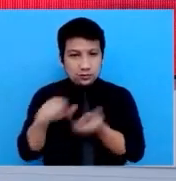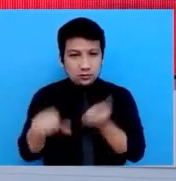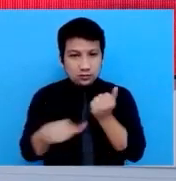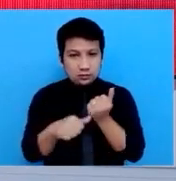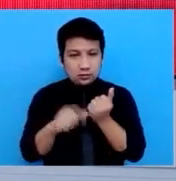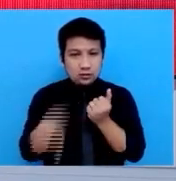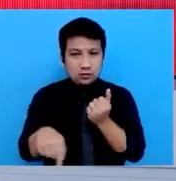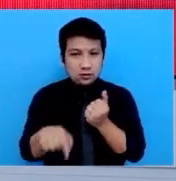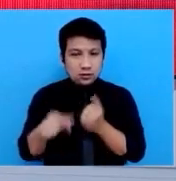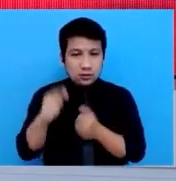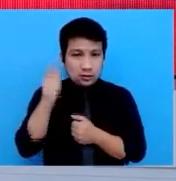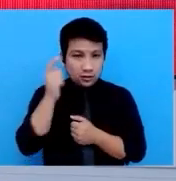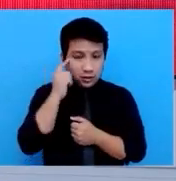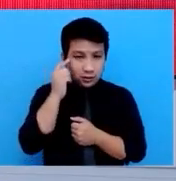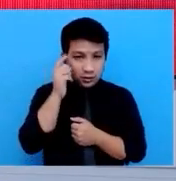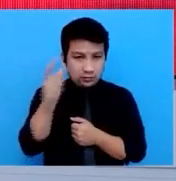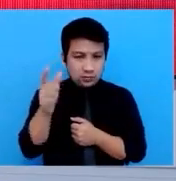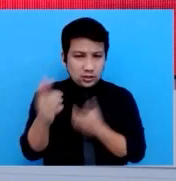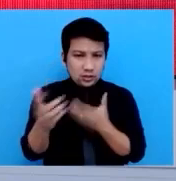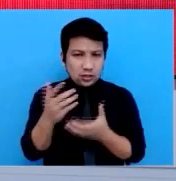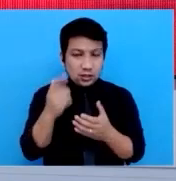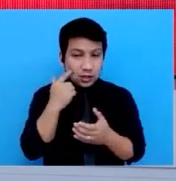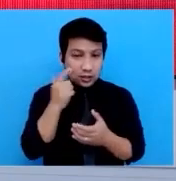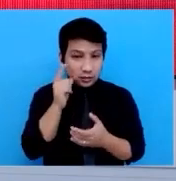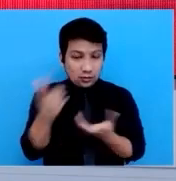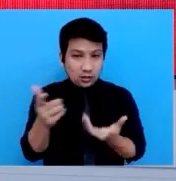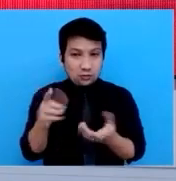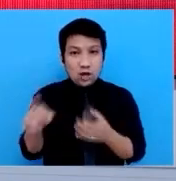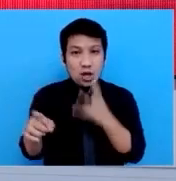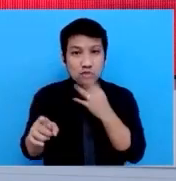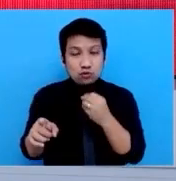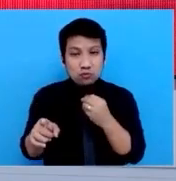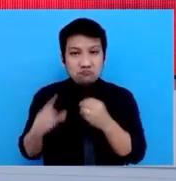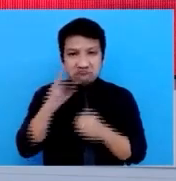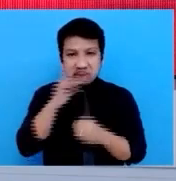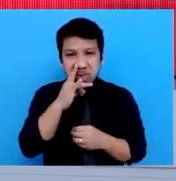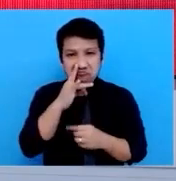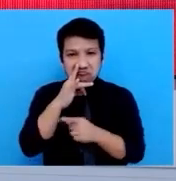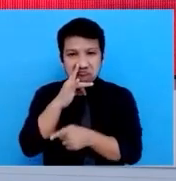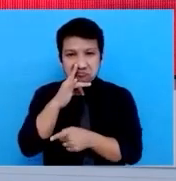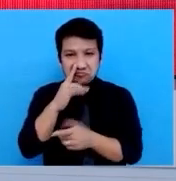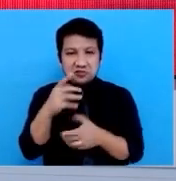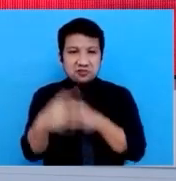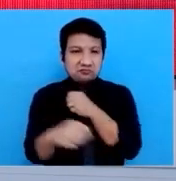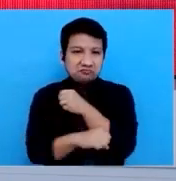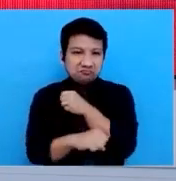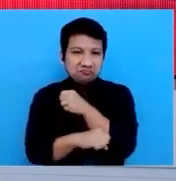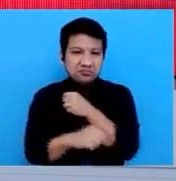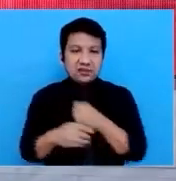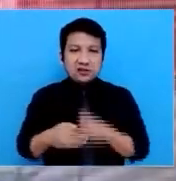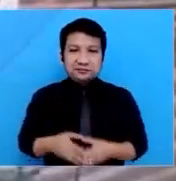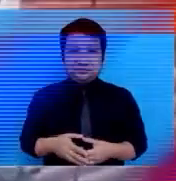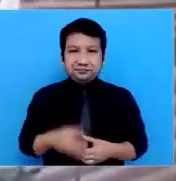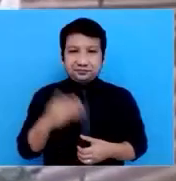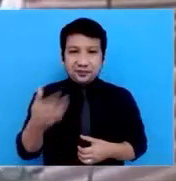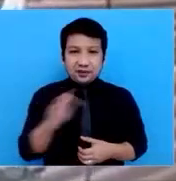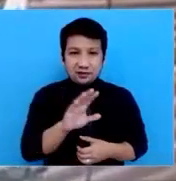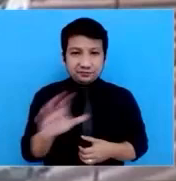Goddess Libiran. Ang suspek, kasambahay niya. Nasa frontline ng balitang yan, si Jenny Dongon.